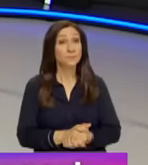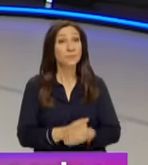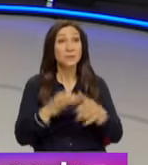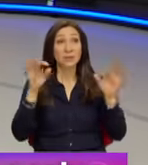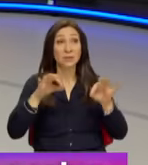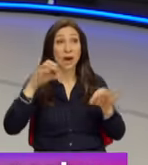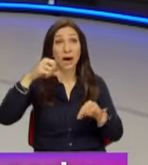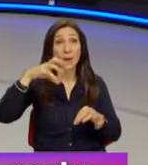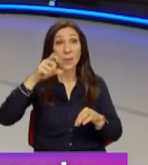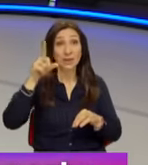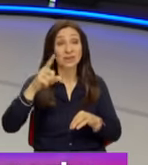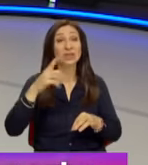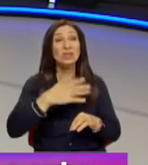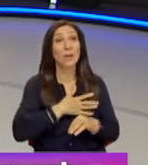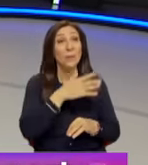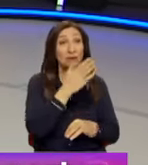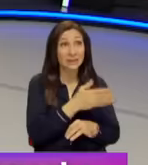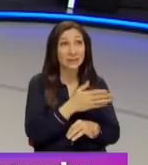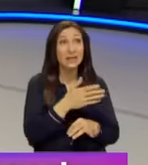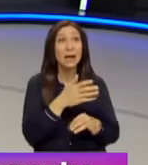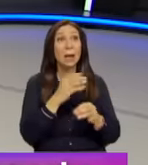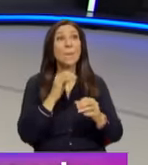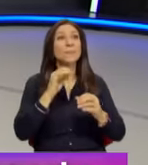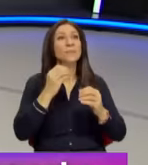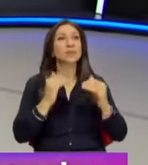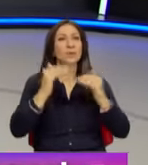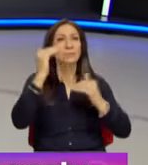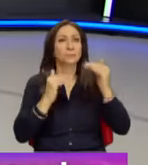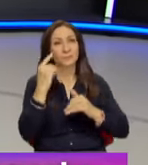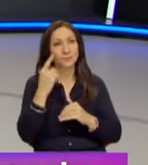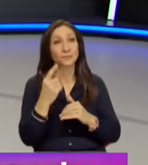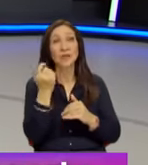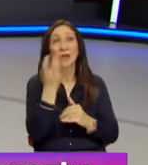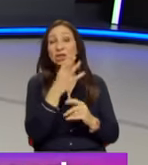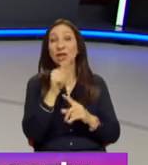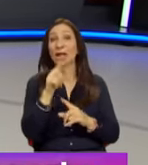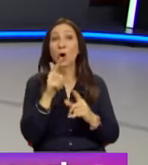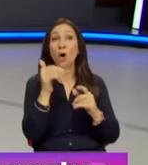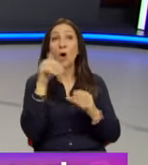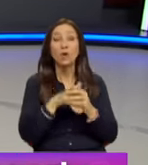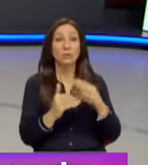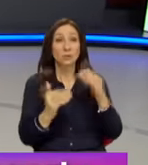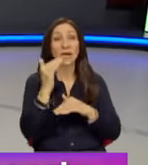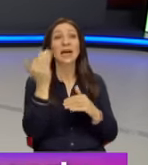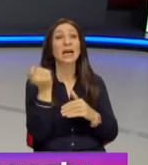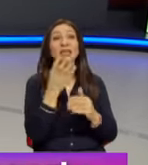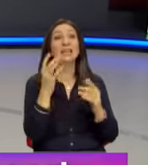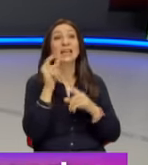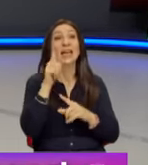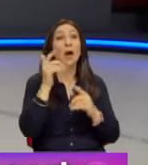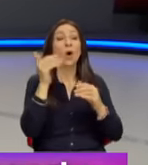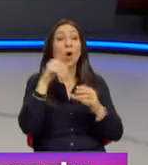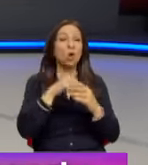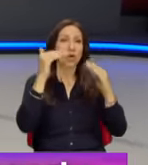Şimdi AK Parti'nin, Cumhuriyet Halk Partisi'nin performanslarına bakalım. Kaç ilde oylarını arttırdı, kaç ilde